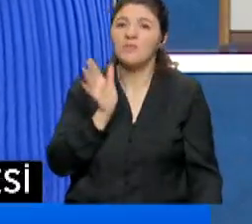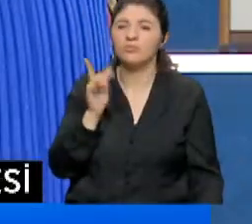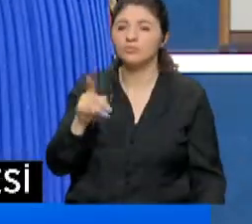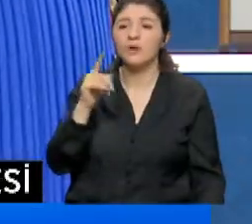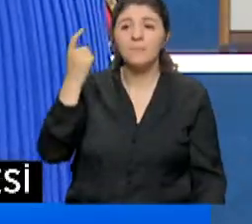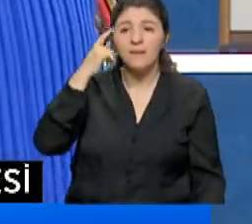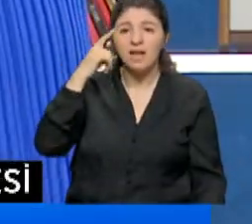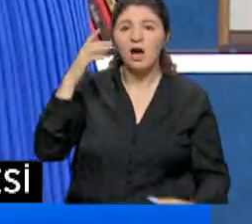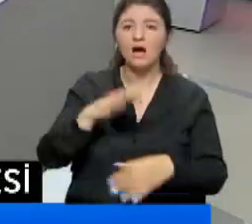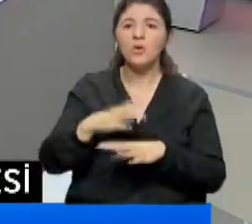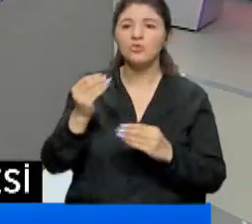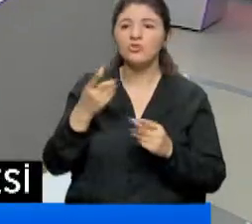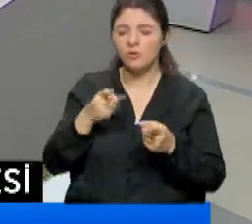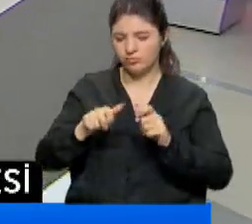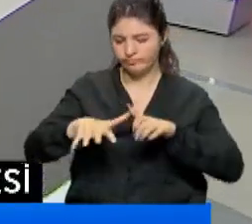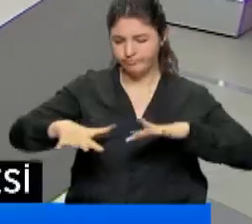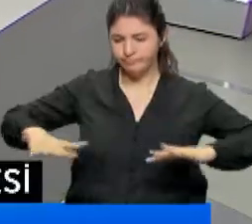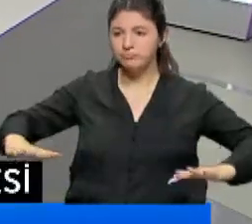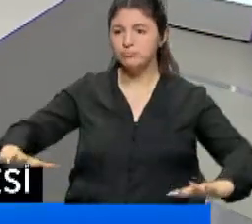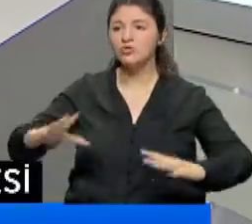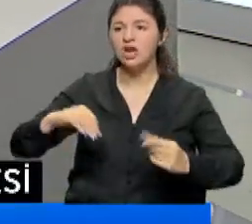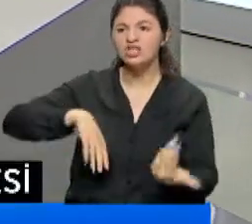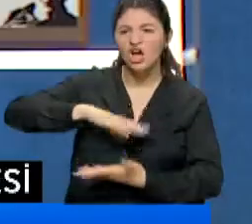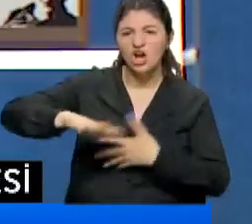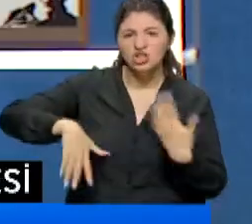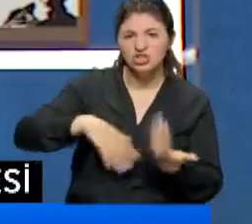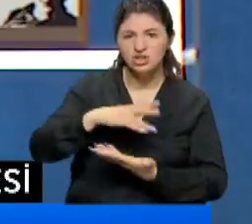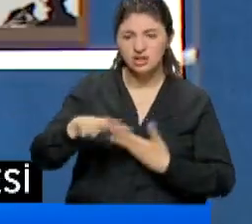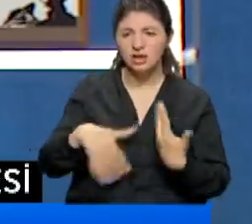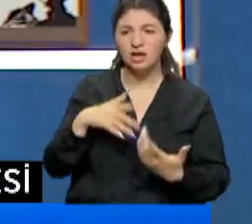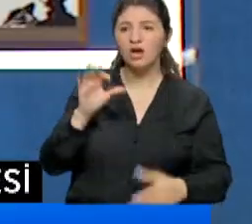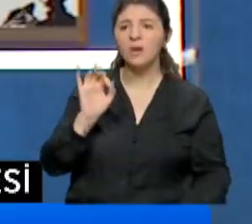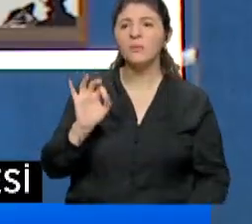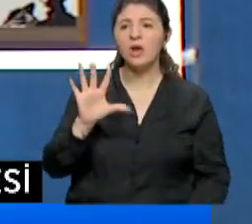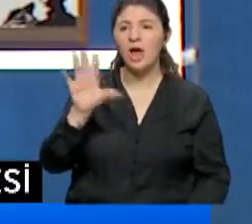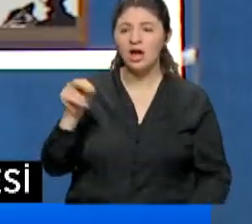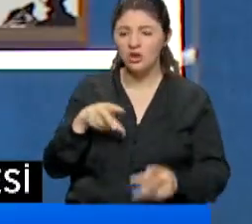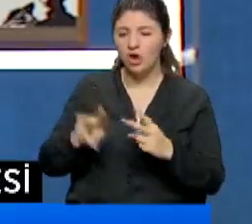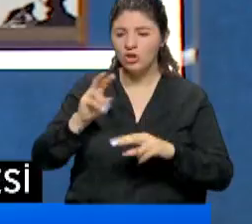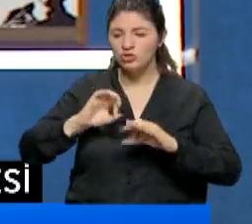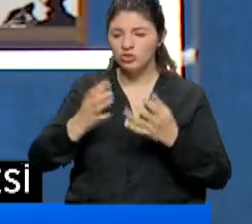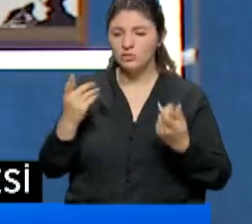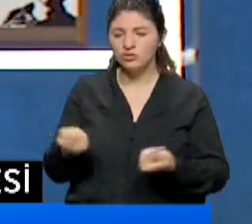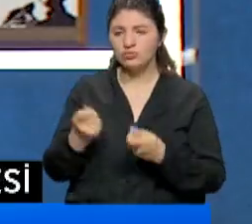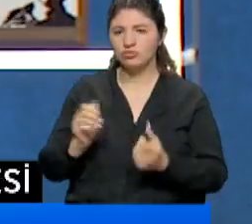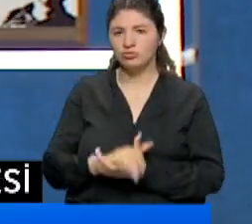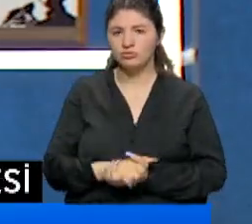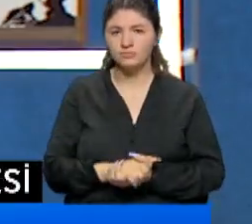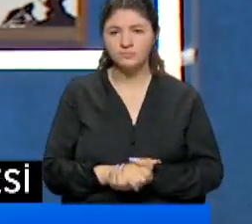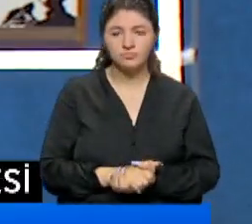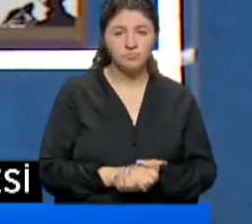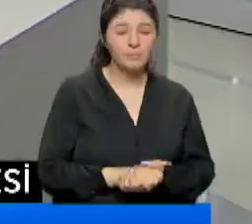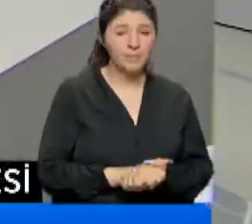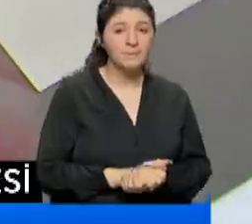nörolojik hastalıklar o kadar çok yönlü ki o kadar kompleksi ve karışık ki böyle her yerinden çözmeye çalışıyoruz diyor